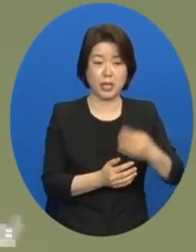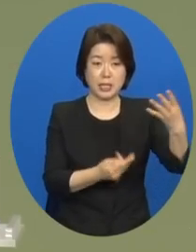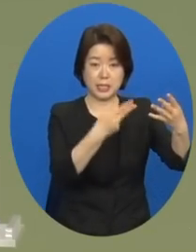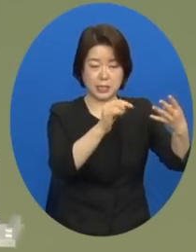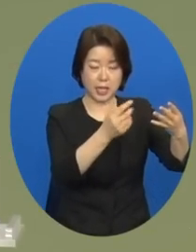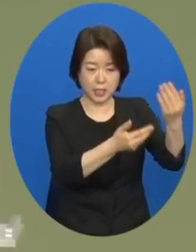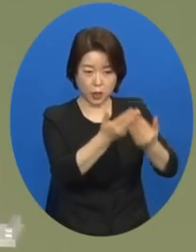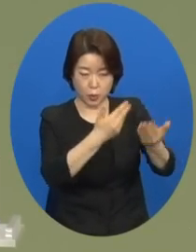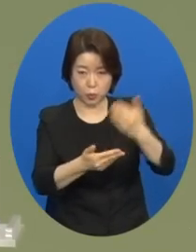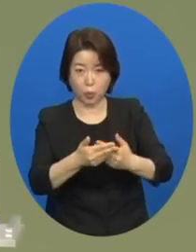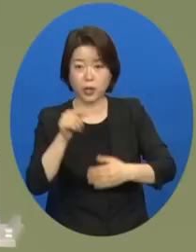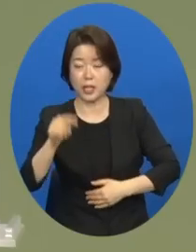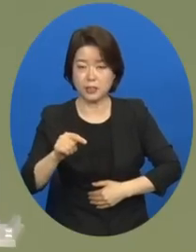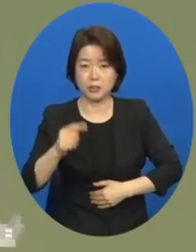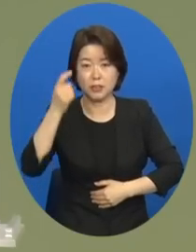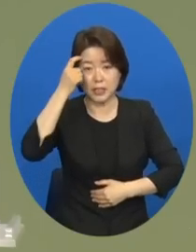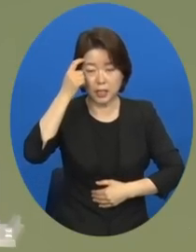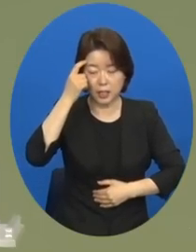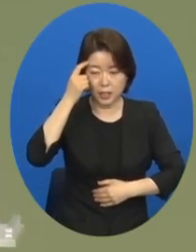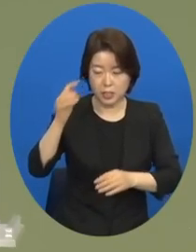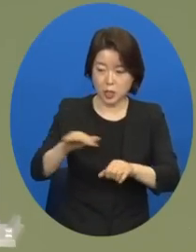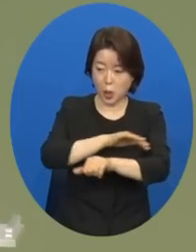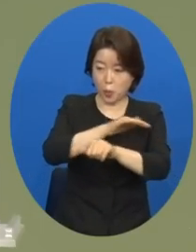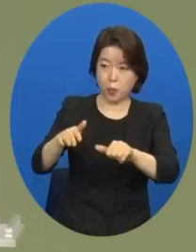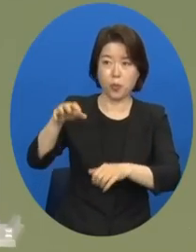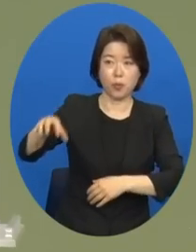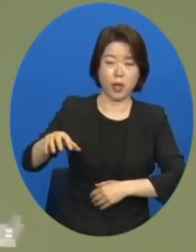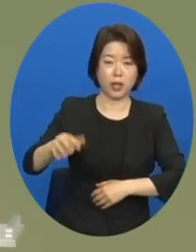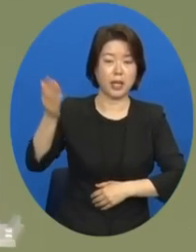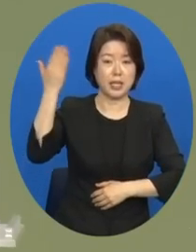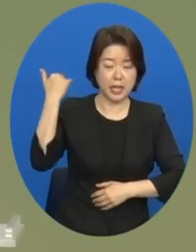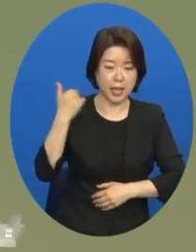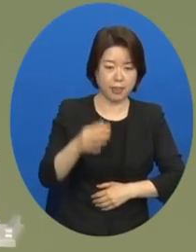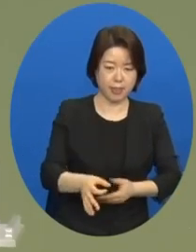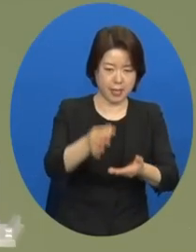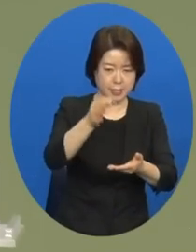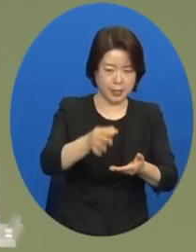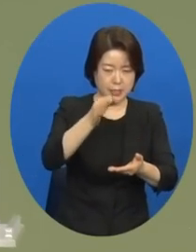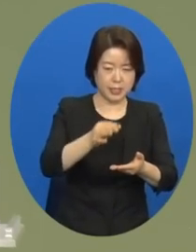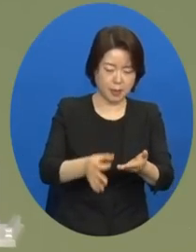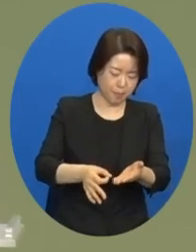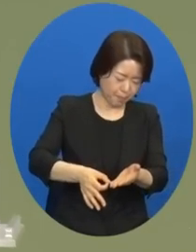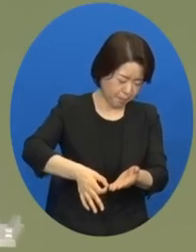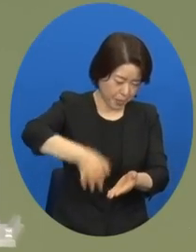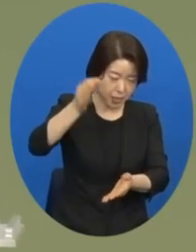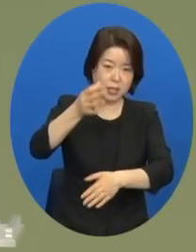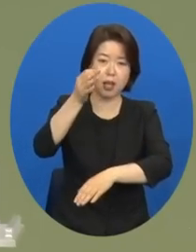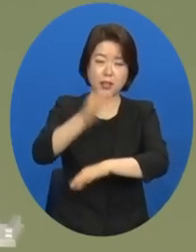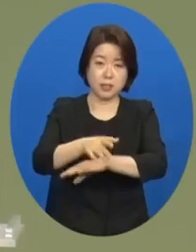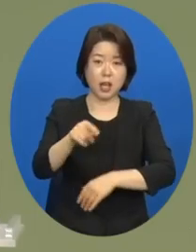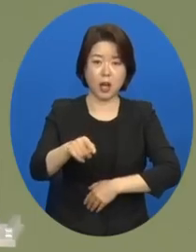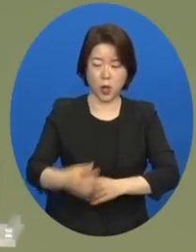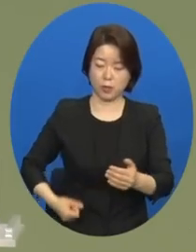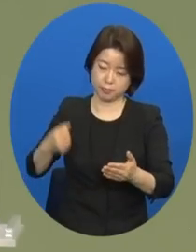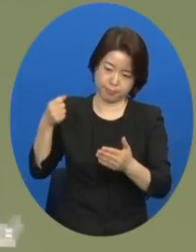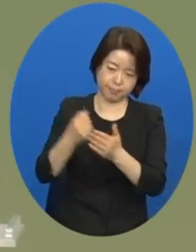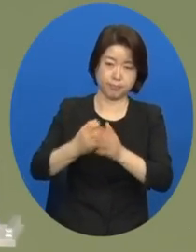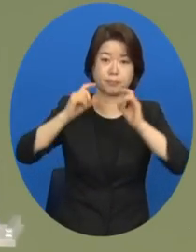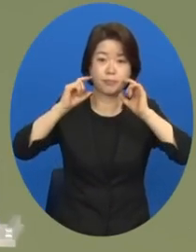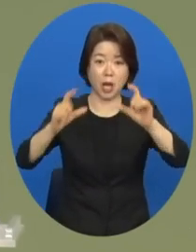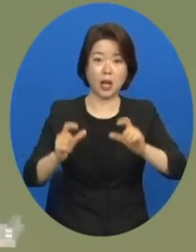때를 생각해서 매장지를 그 당시에 시세대로 아주 비싼 값을 주고 사서 확정을